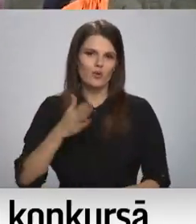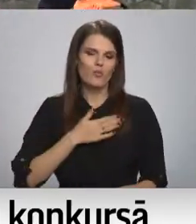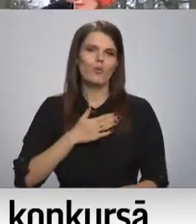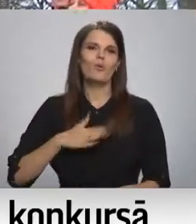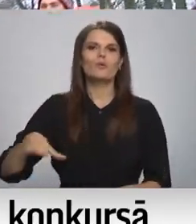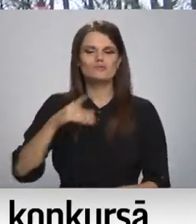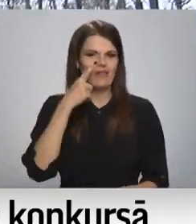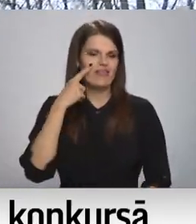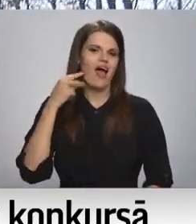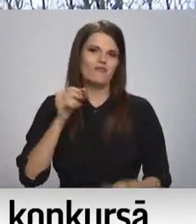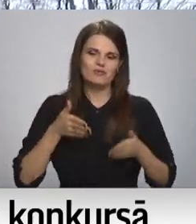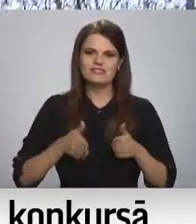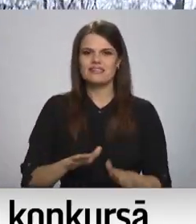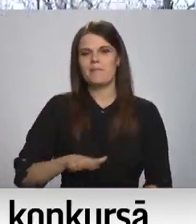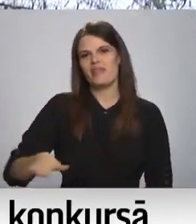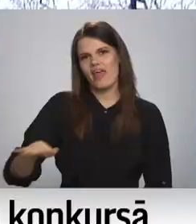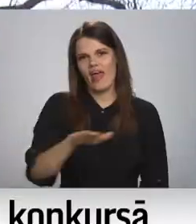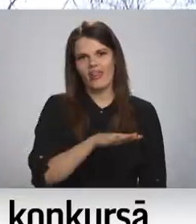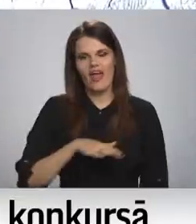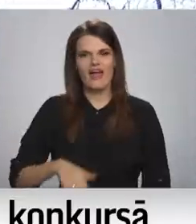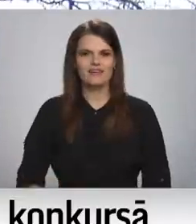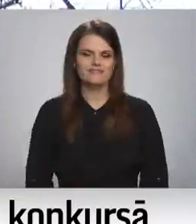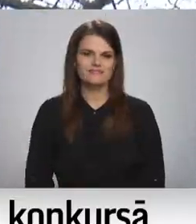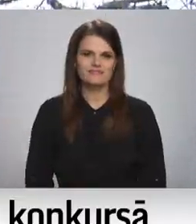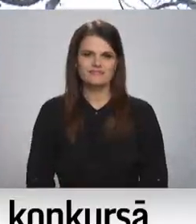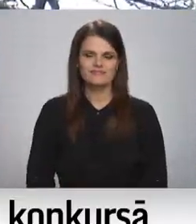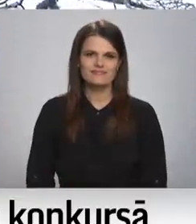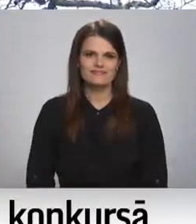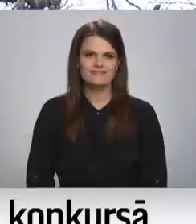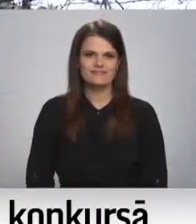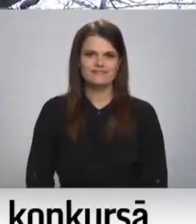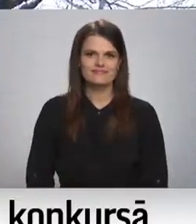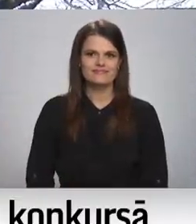mūsu tēvu dzimtenē. Lauri Jansone, Emats Mostakovskis, RET TV.